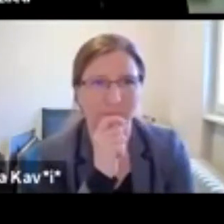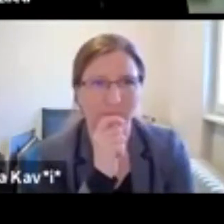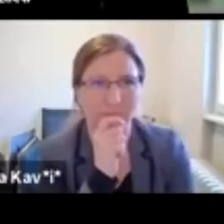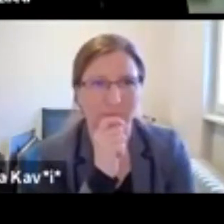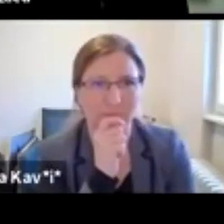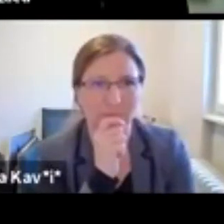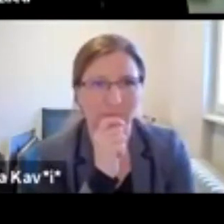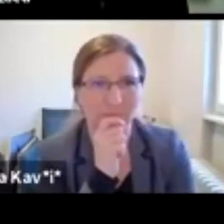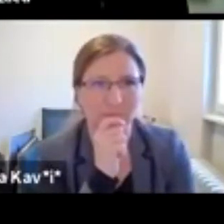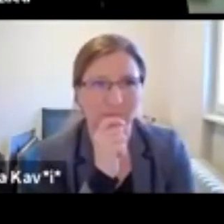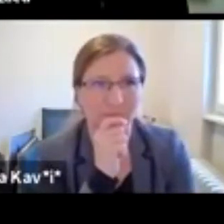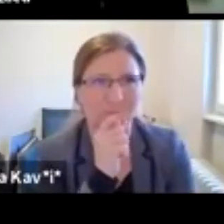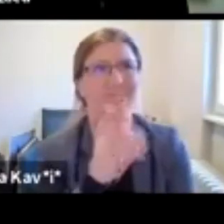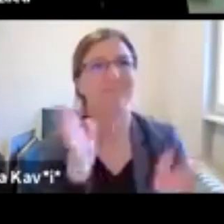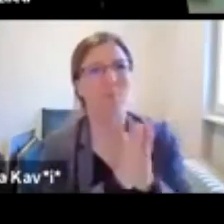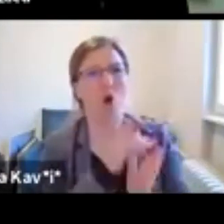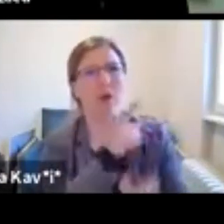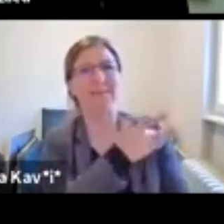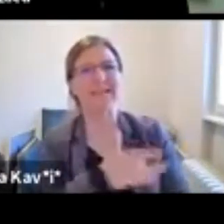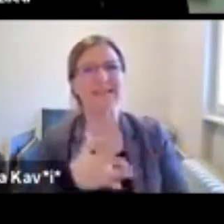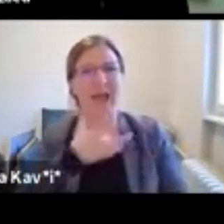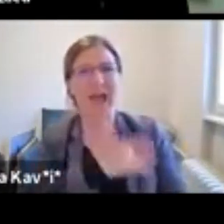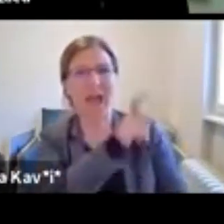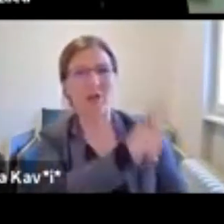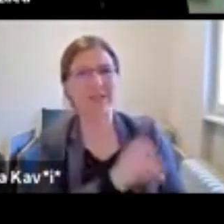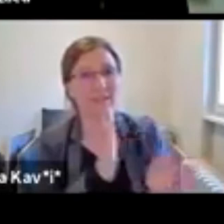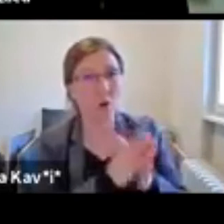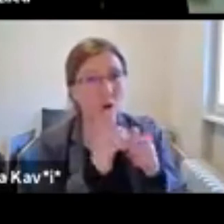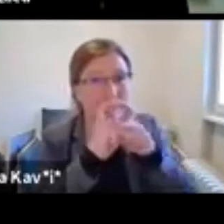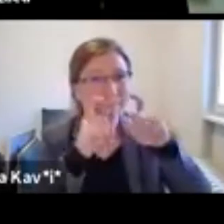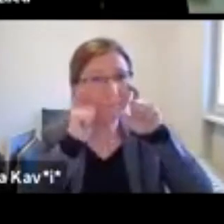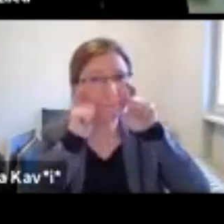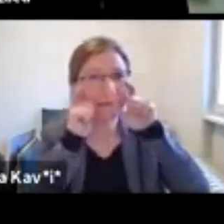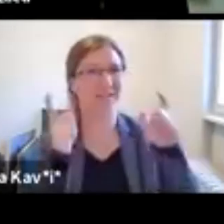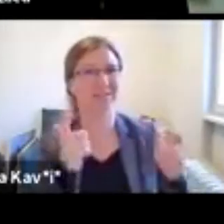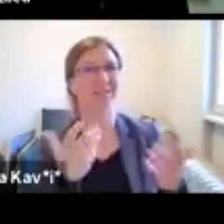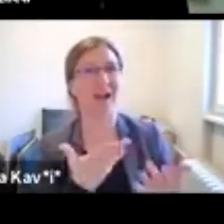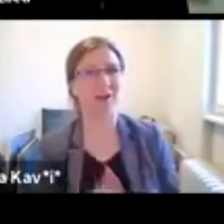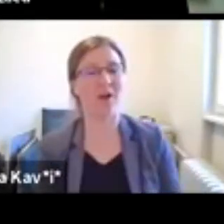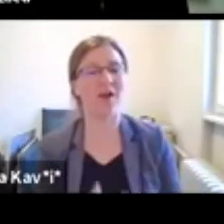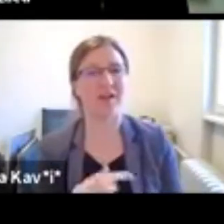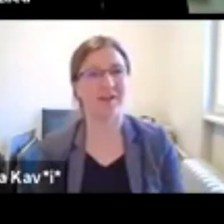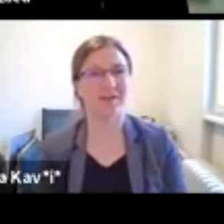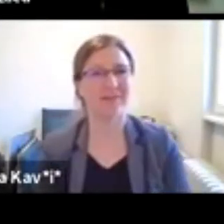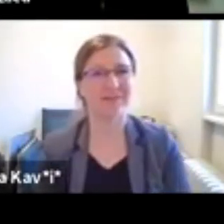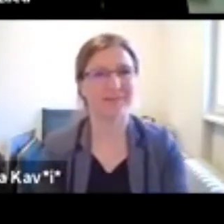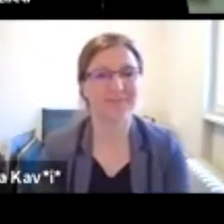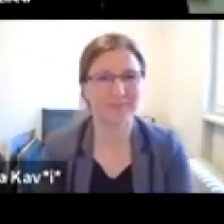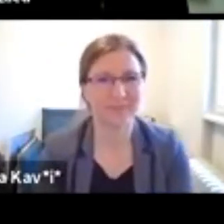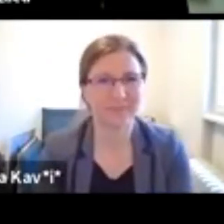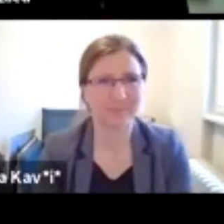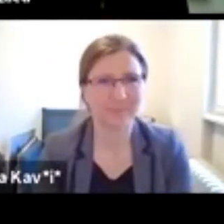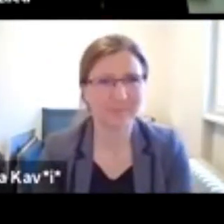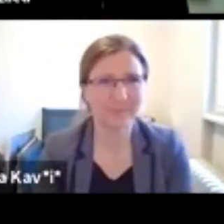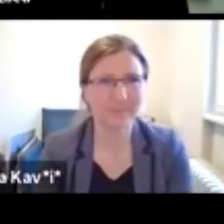Stavi maskicu na usta, Zagorac moj, ja bum te, znaš kak, sklempa vu, halt, kak ti kažu Zagorci. Imamo